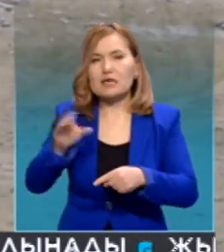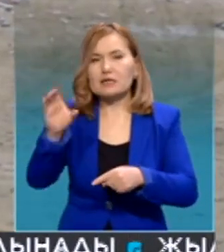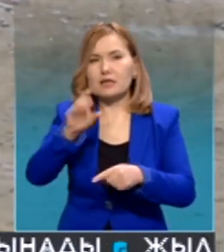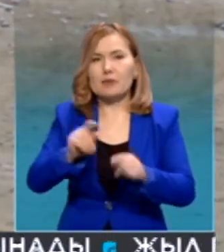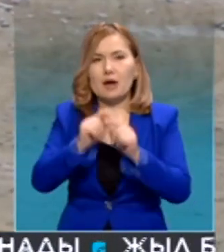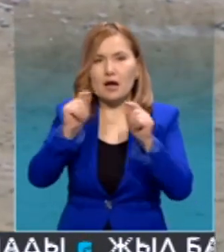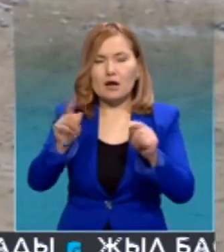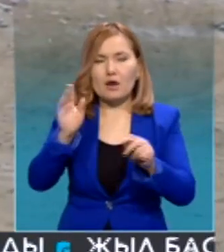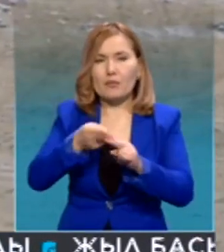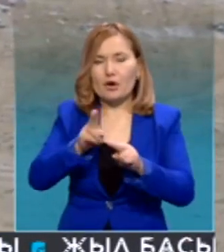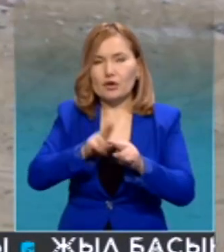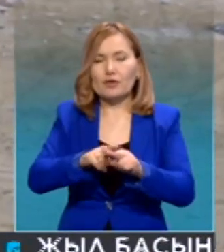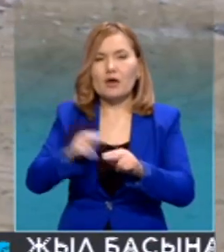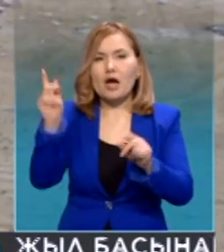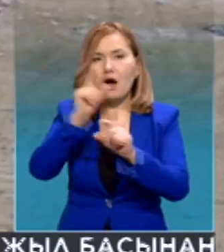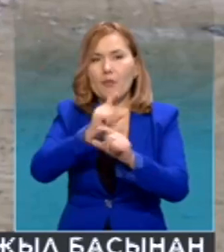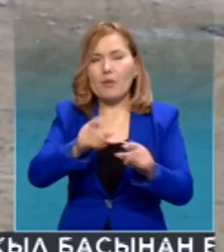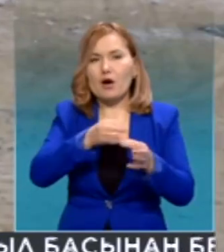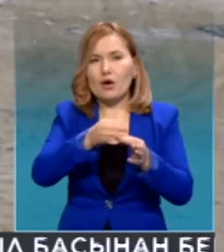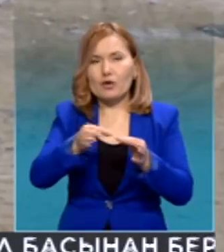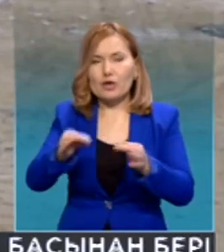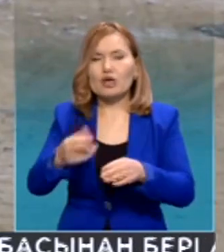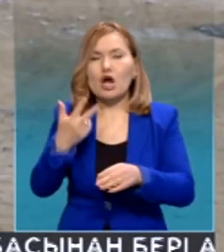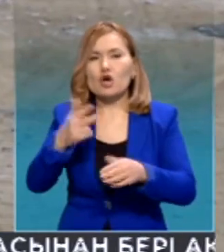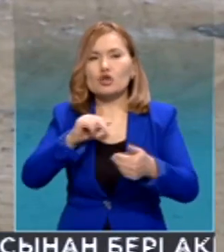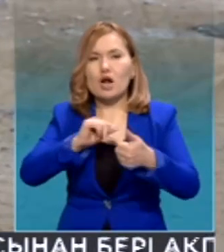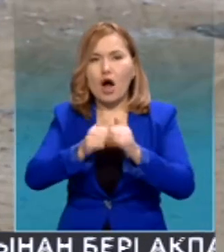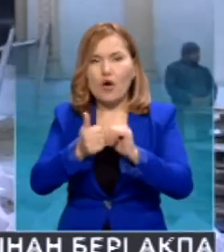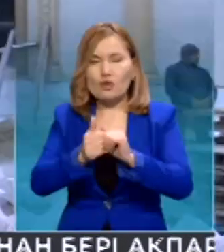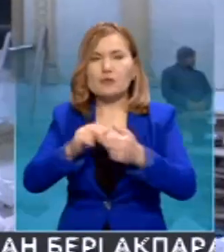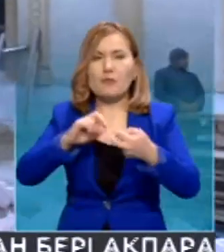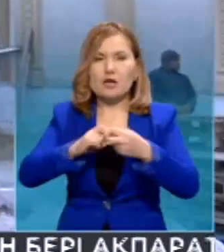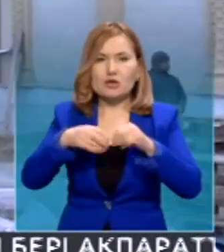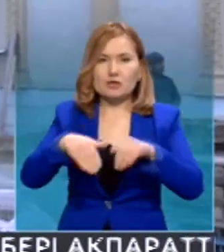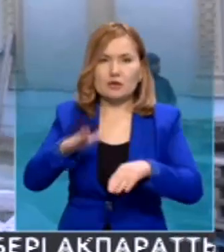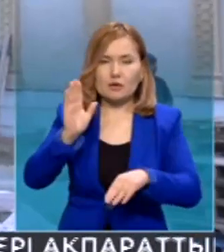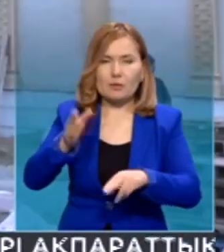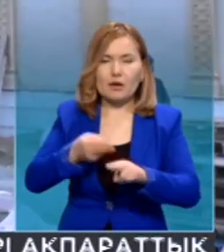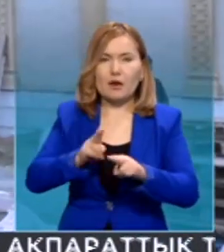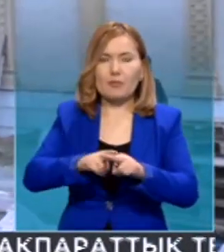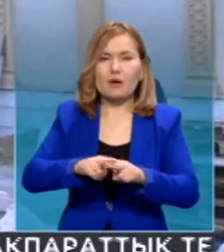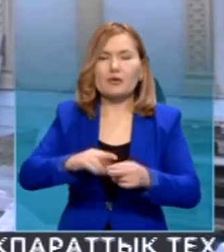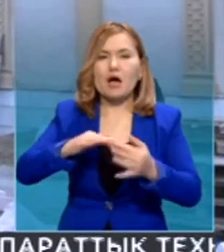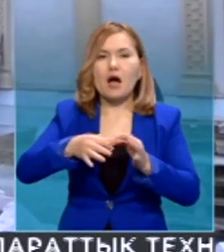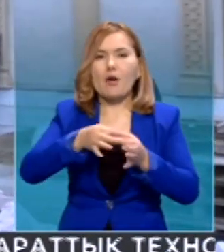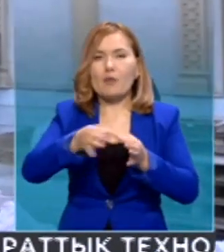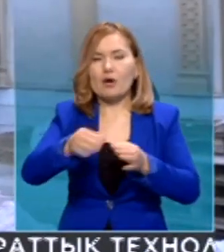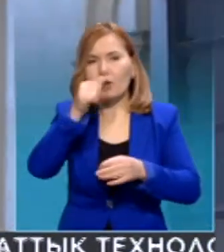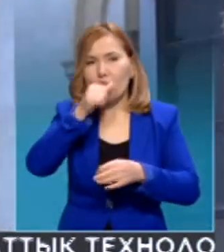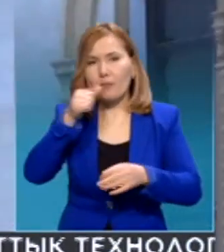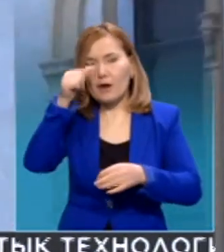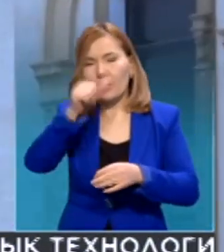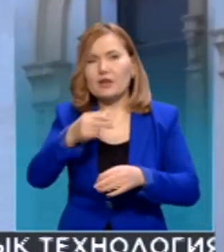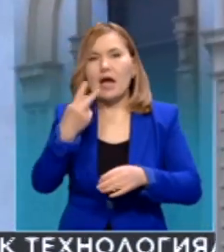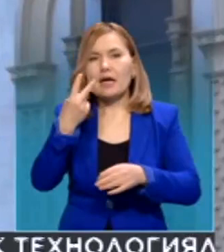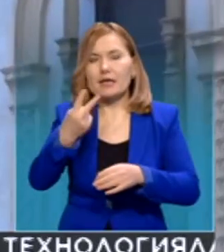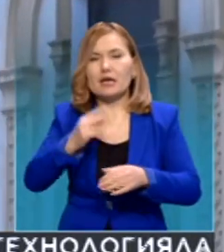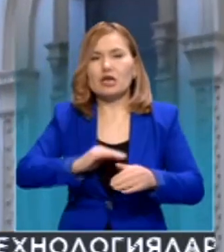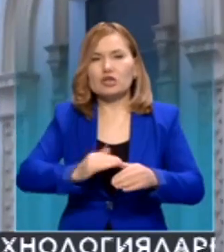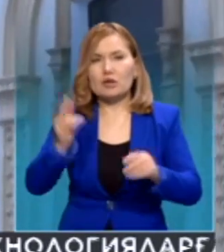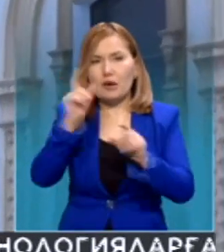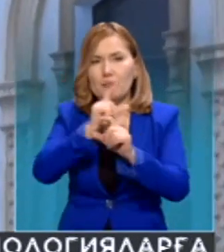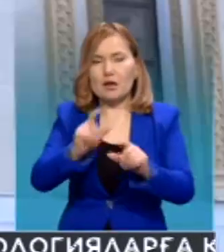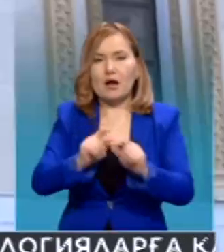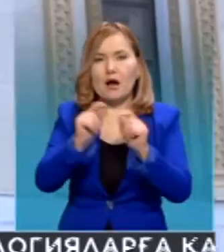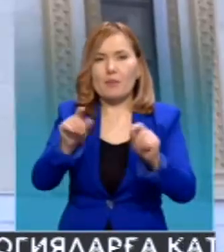тиіс. Сол кезде осы елді мекендегі 3 ауысым мәселесі шешілмек. Ал Атамекен селолық округінде былтыр 2 жекеменшік мектеп